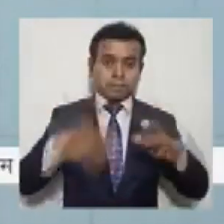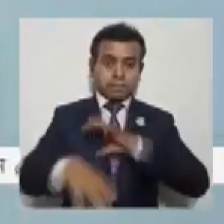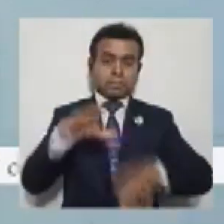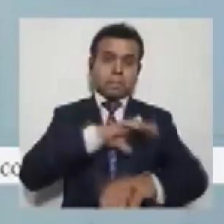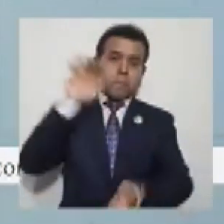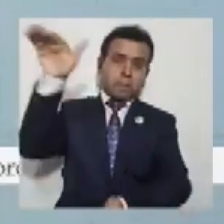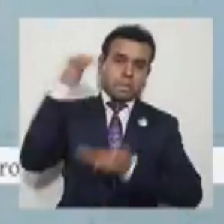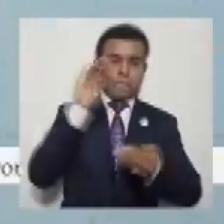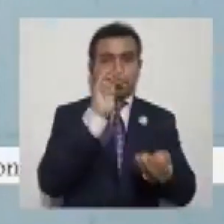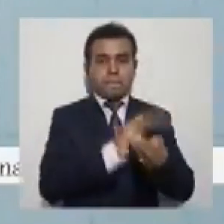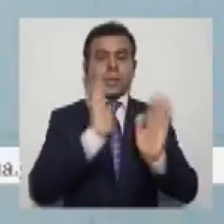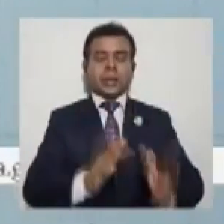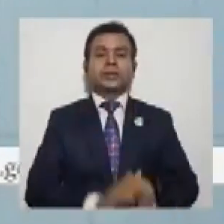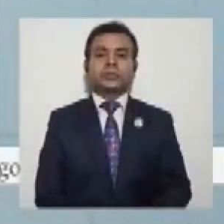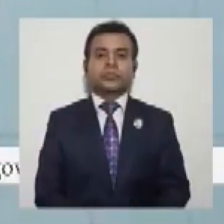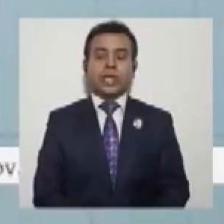হলো স্বাস্থ্য বাতায়ন